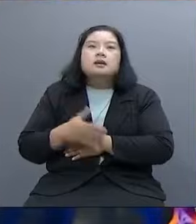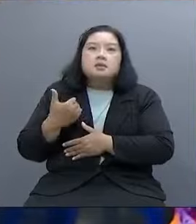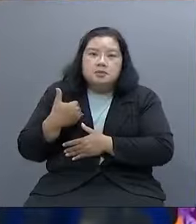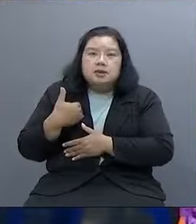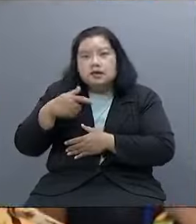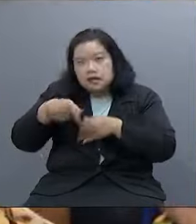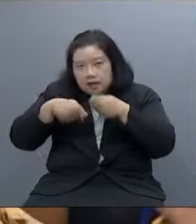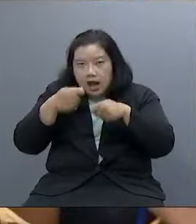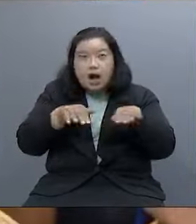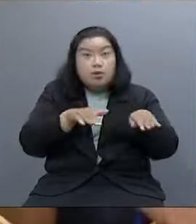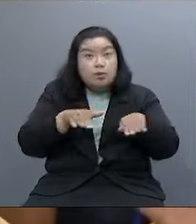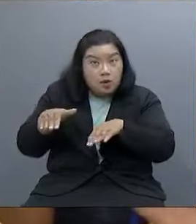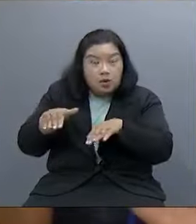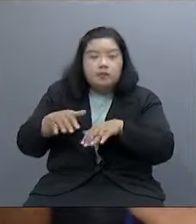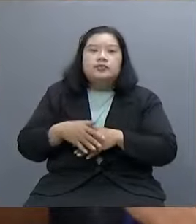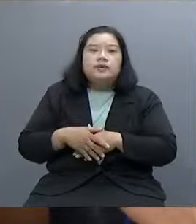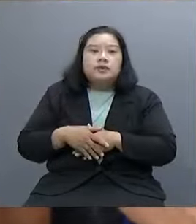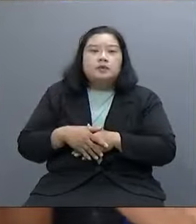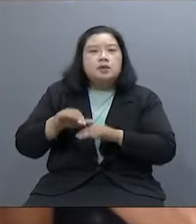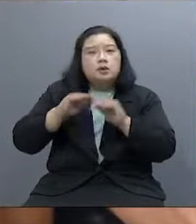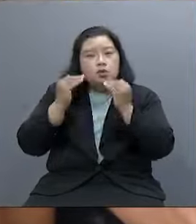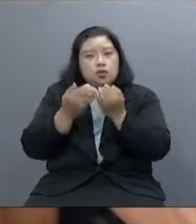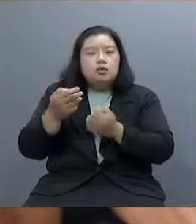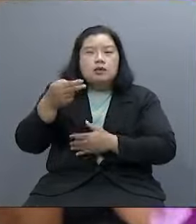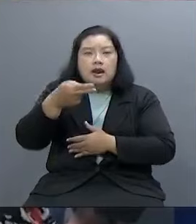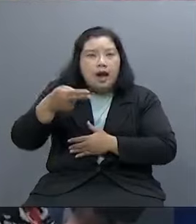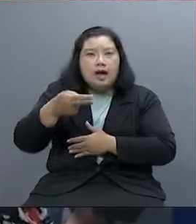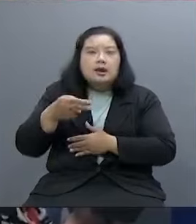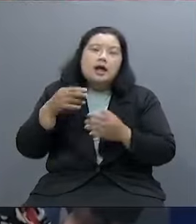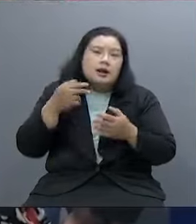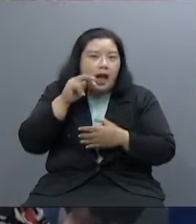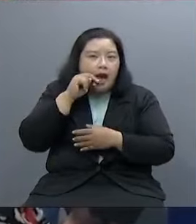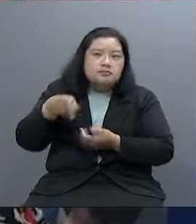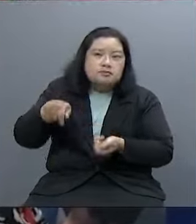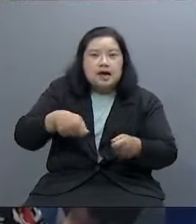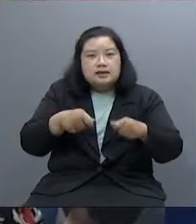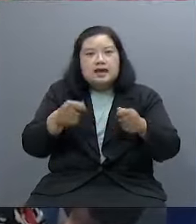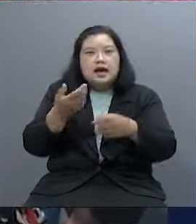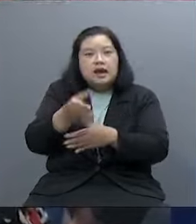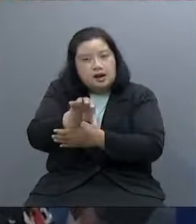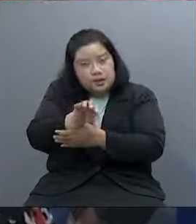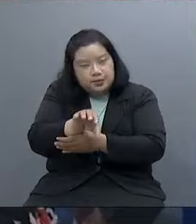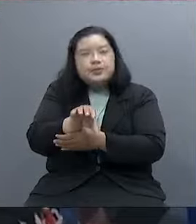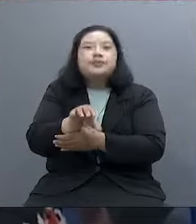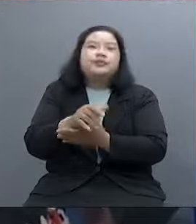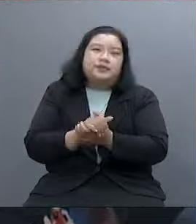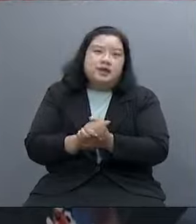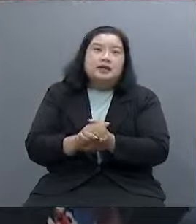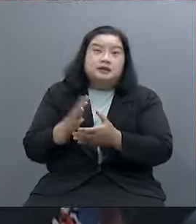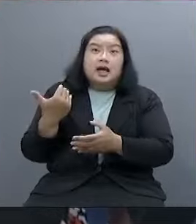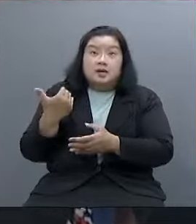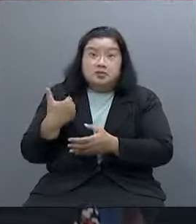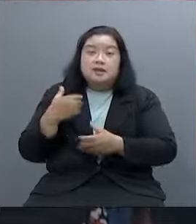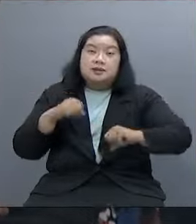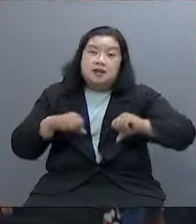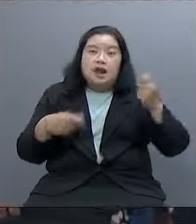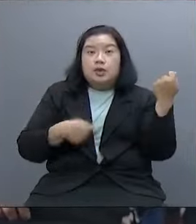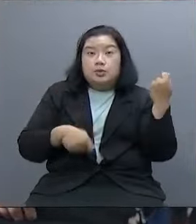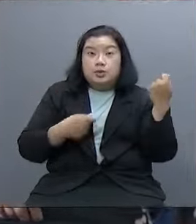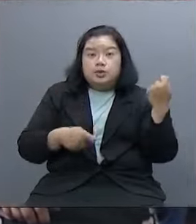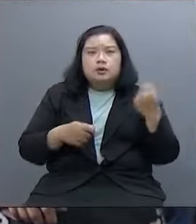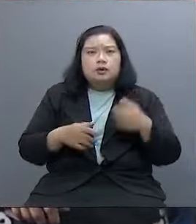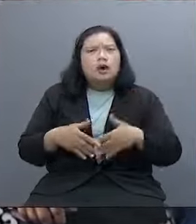รวมถึงให้บุตรหลานมาเล่นน้ำสงกรานต์นะคะก็มารดน้ำดำหัวผู้หลักผู้ใหญ่ได้ด้วยนอกจากนี้ก็ยังมีวงดนตรีค่ะมาสร้างความสุขส